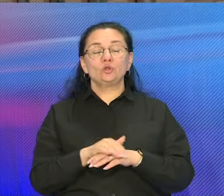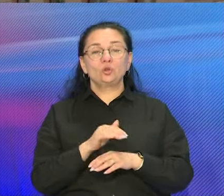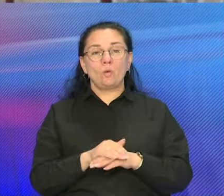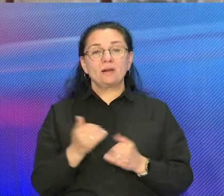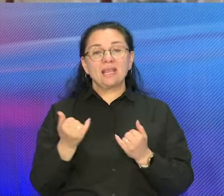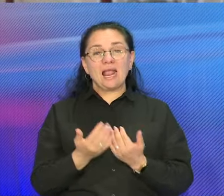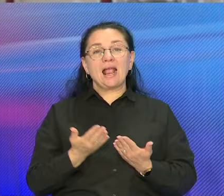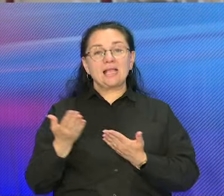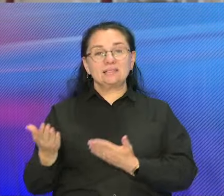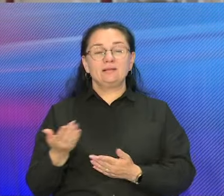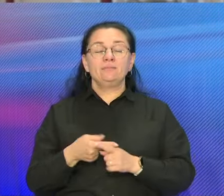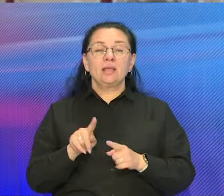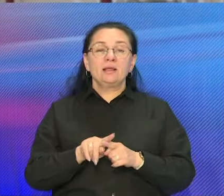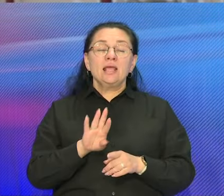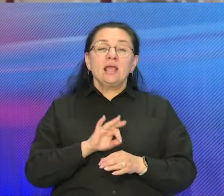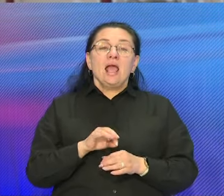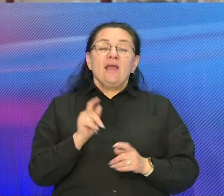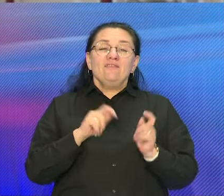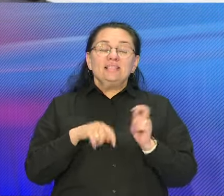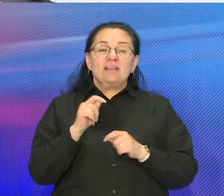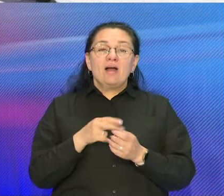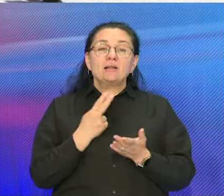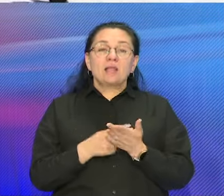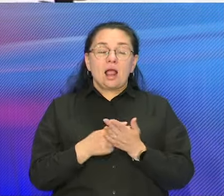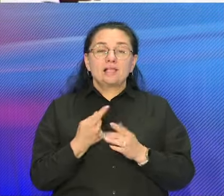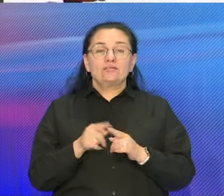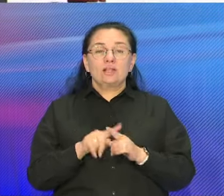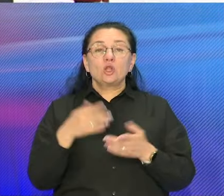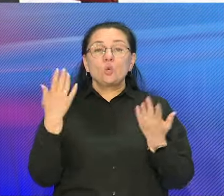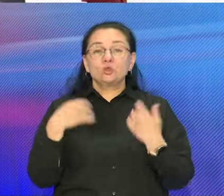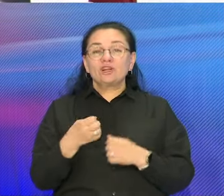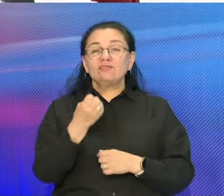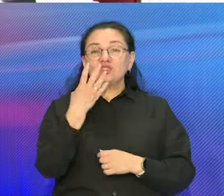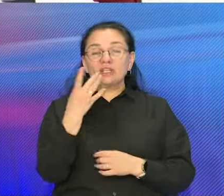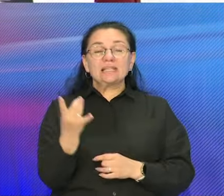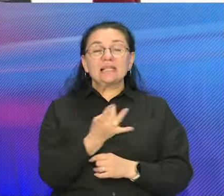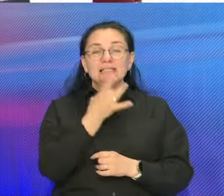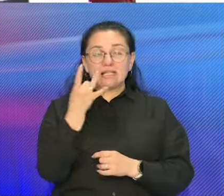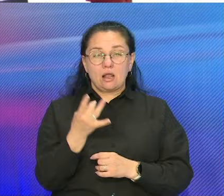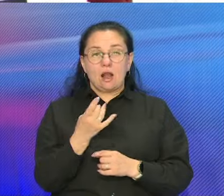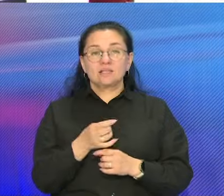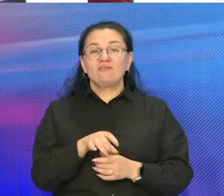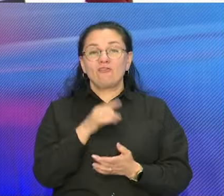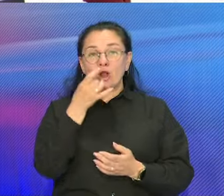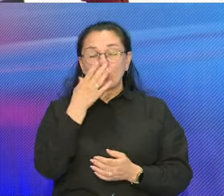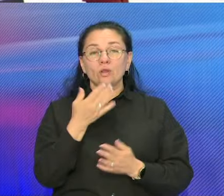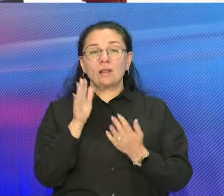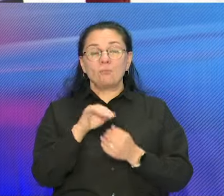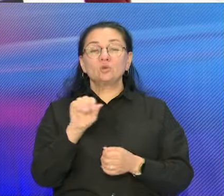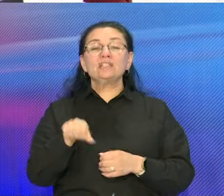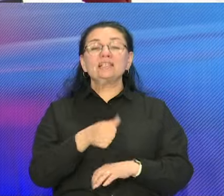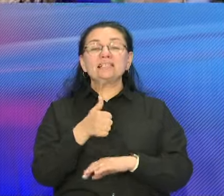ГАСТІННЫЙ РЭСПУБЛІКАНСКИЙ ФЕСТЫВАЛЬ ДАКАЗЫВАЕ ГЭТА УЖЕ У ЧАТЫРНАЦАТЫЙ РАЗ ГОРОД НАД НЕМАНАМ НА НЕКАЛЬКІ ДЕНЬ СТАНІ СТАЛІЦЕЙ